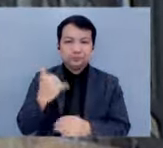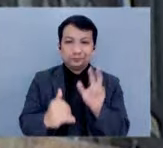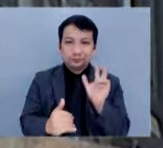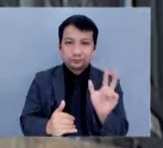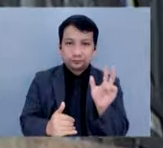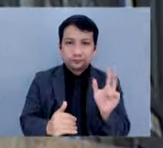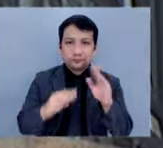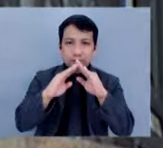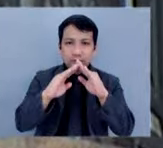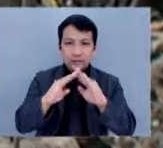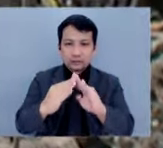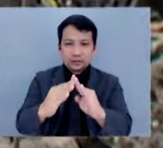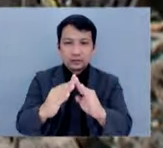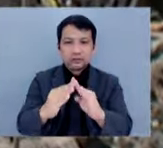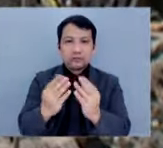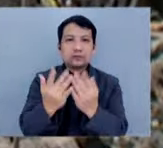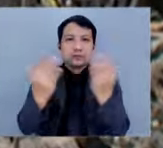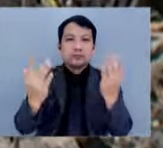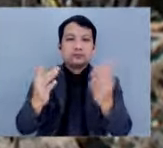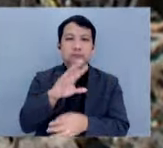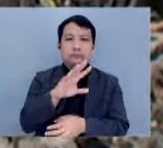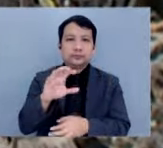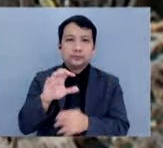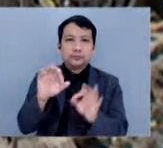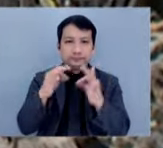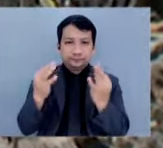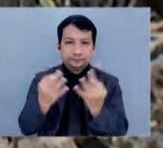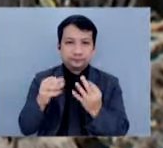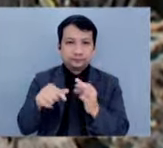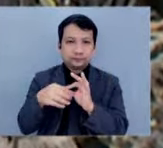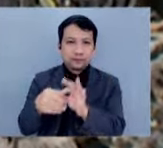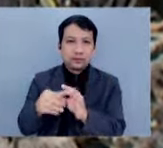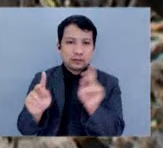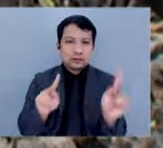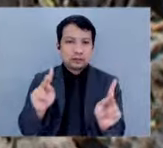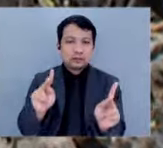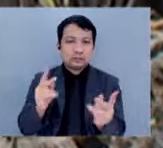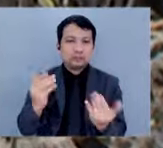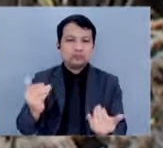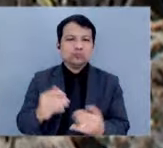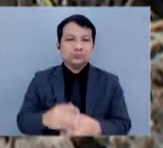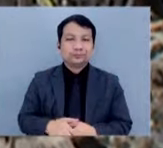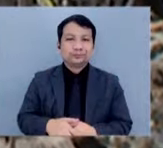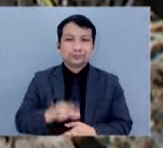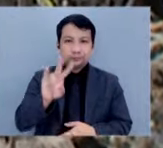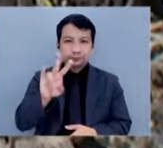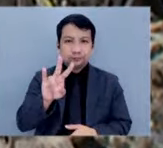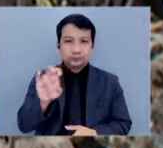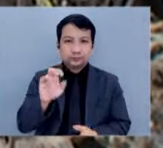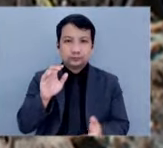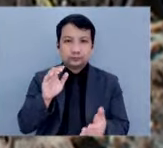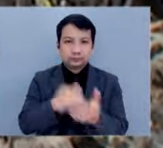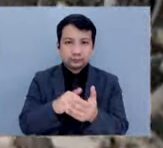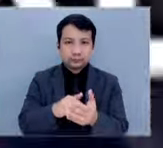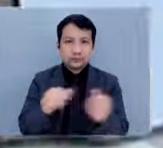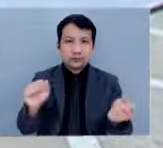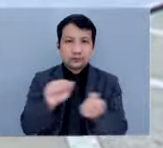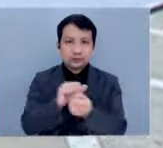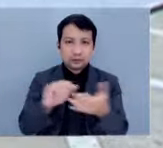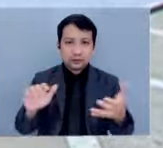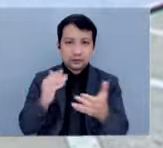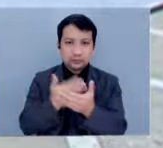bahay ang naabo. Aabot sa 500 residente ang apektado habang nasa 700,000 piso ang pinsala sa